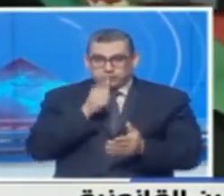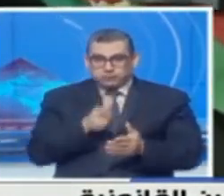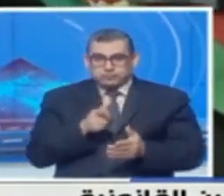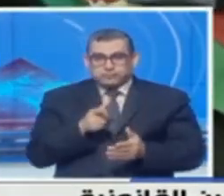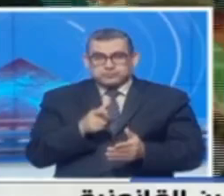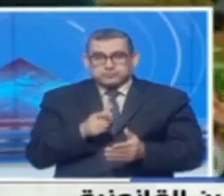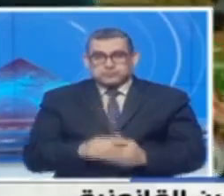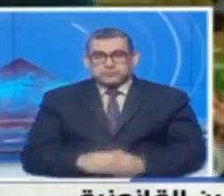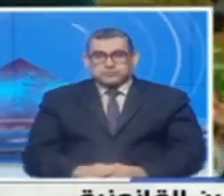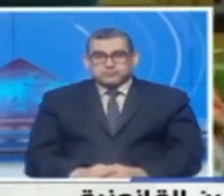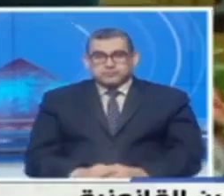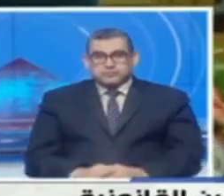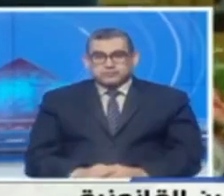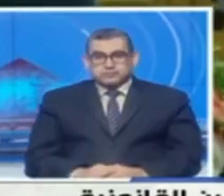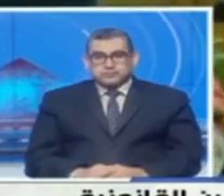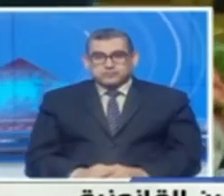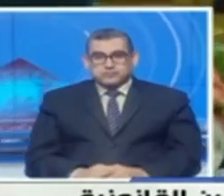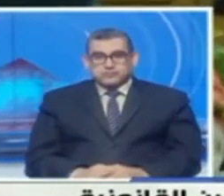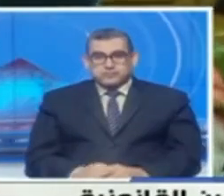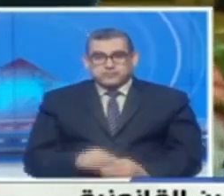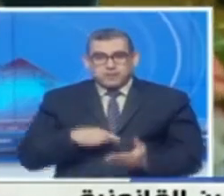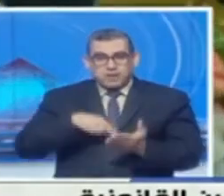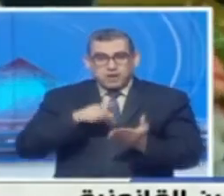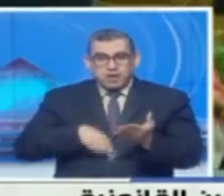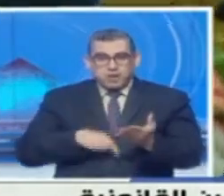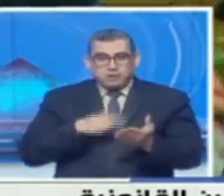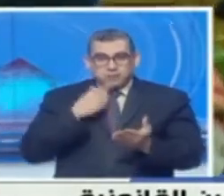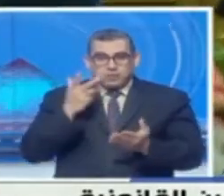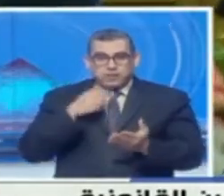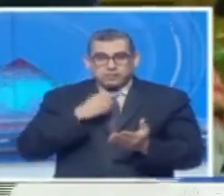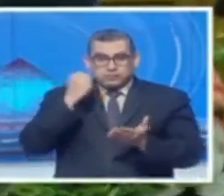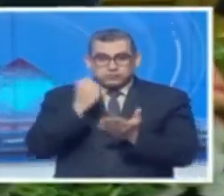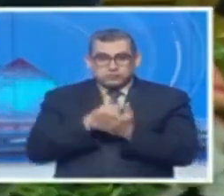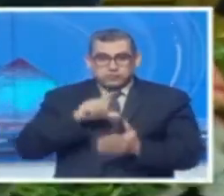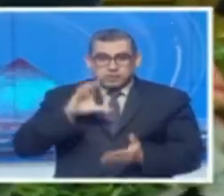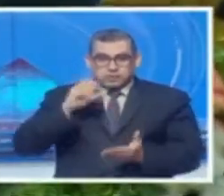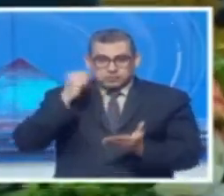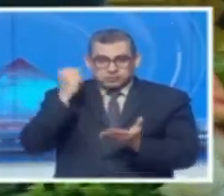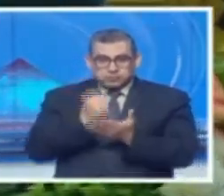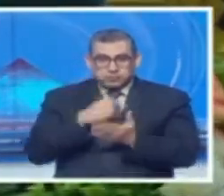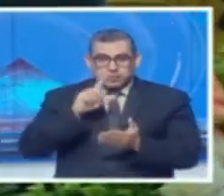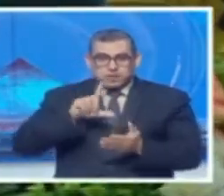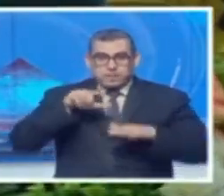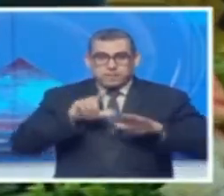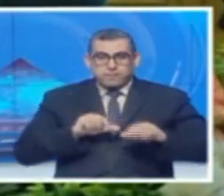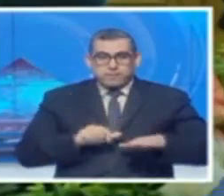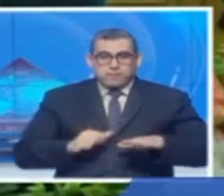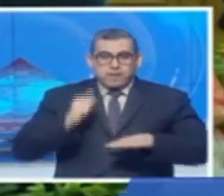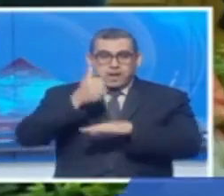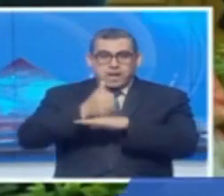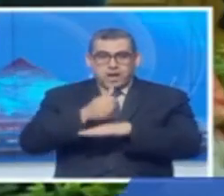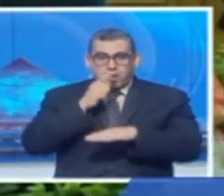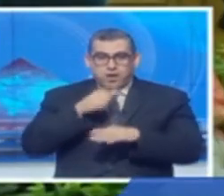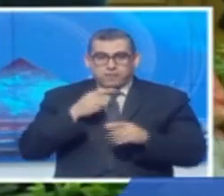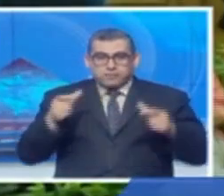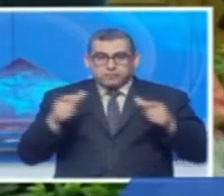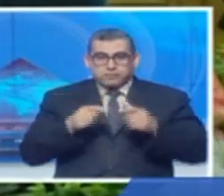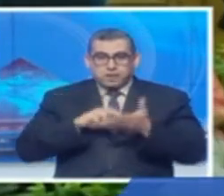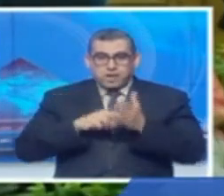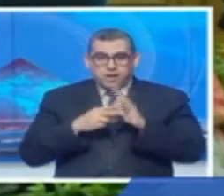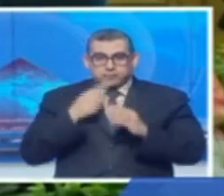و2016. أهنئكم بصدور قرار فخامة رئيس الجمهورية ورئيس المجلس الأعلى للجهات والهيئات